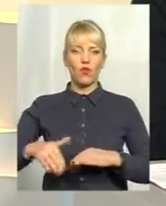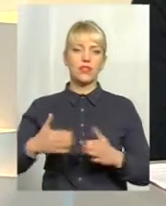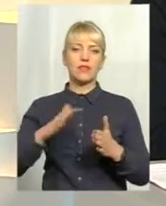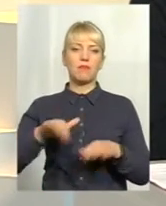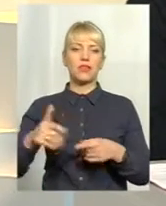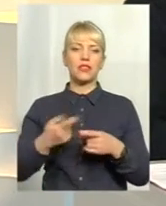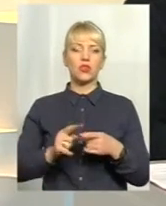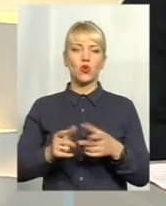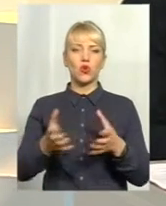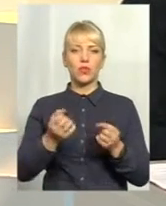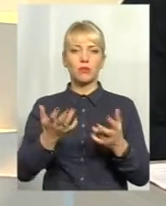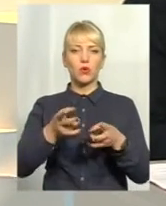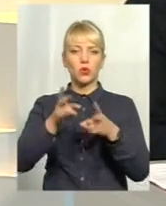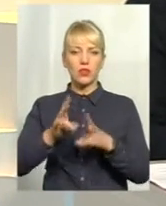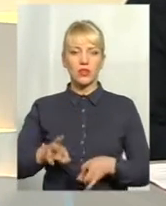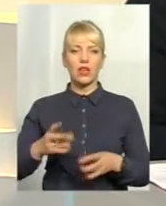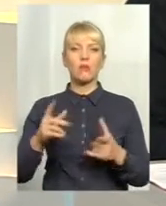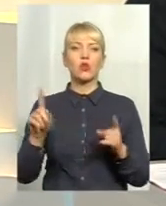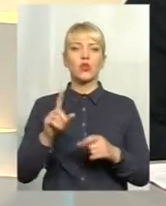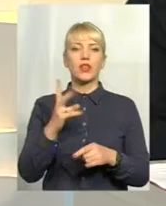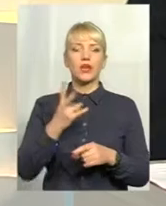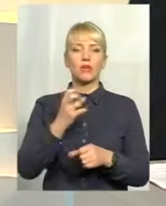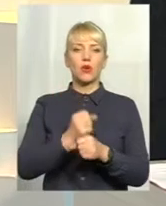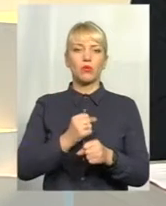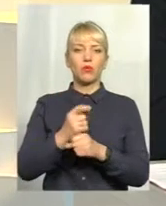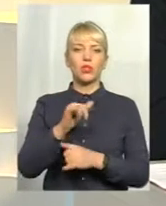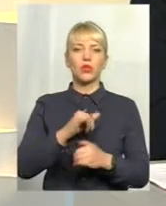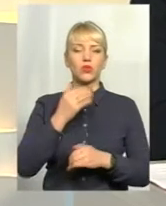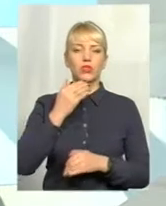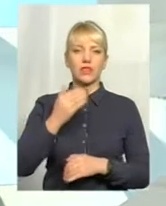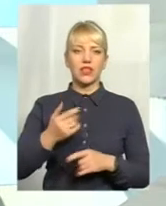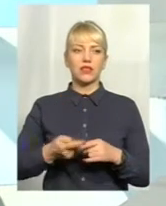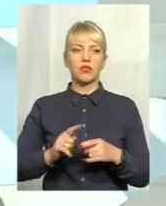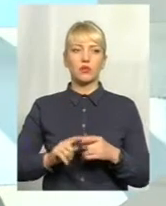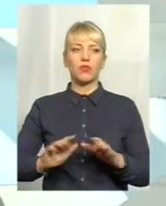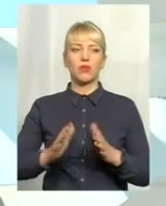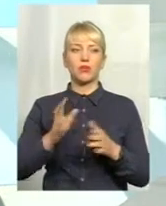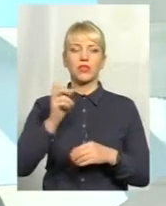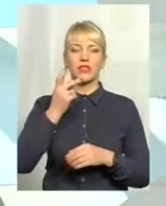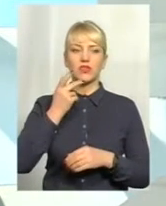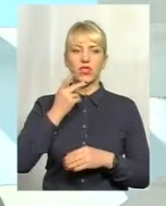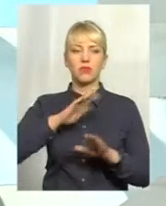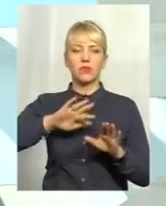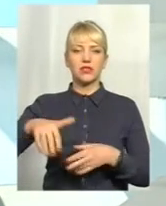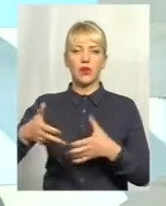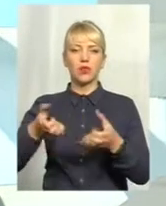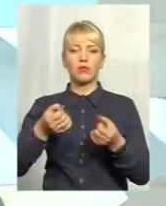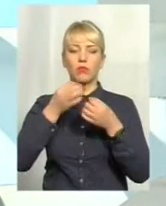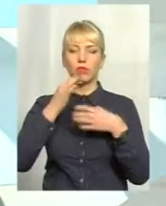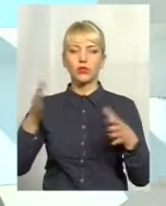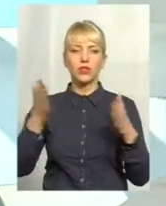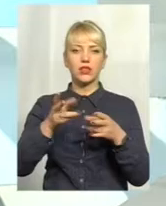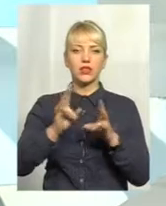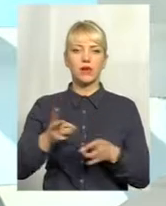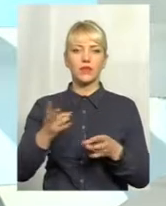певну травму, що їй потрібно робити, куди звертатися? Ну, в даному випадку, зазвичай, як після отримання будь-яких травм,